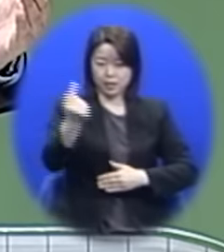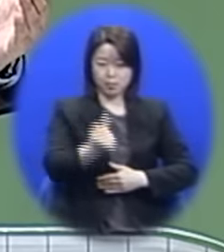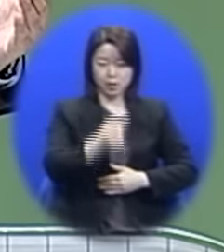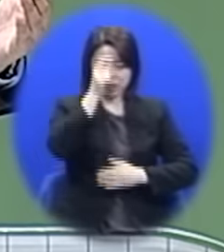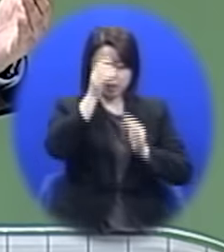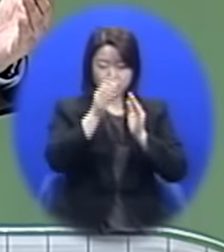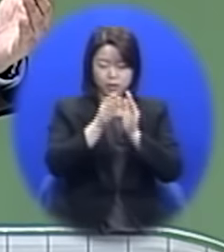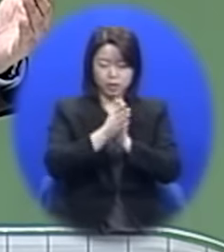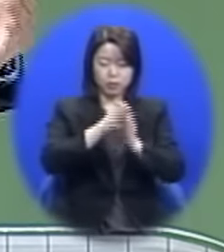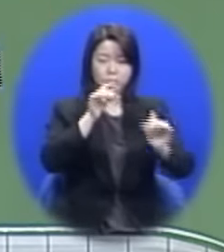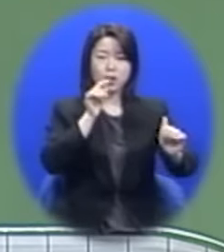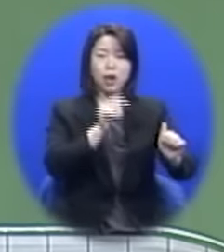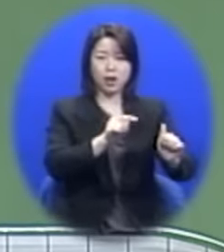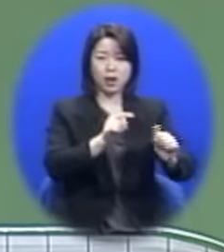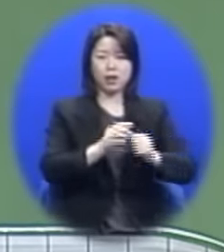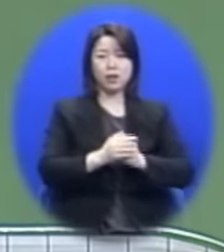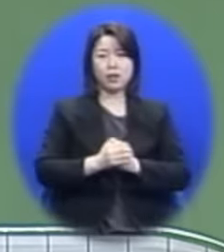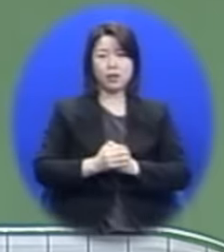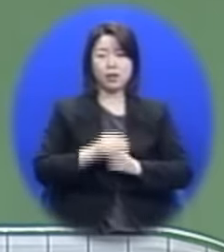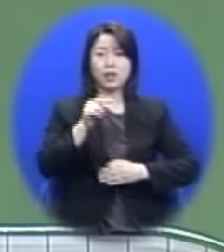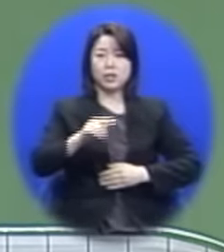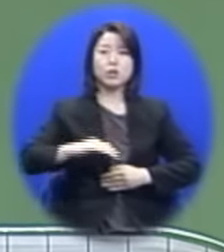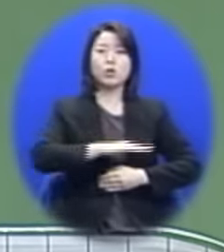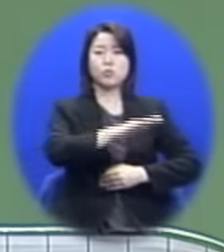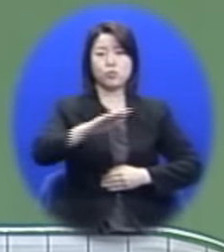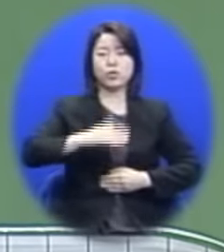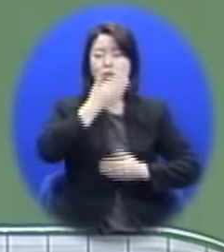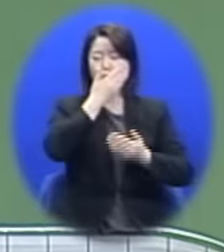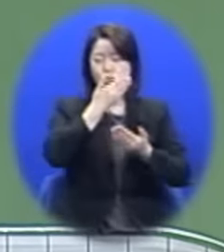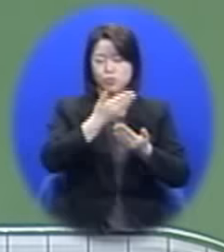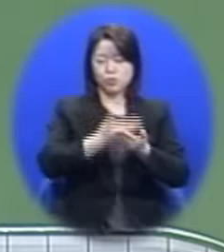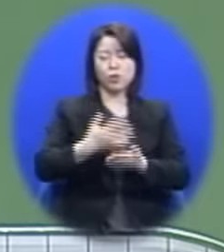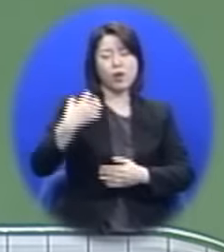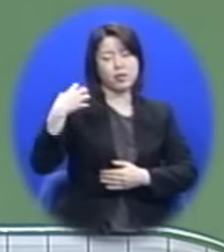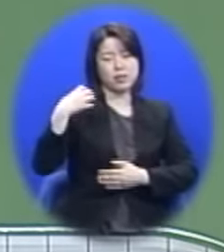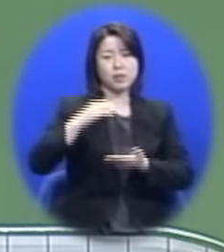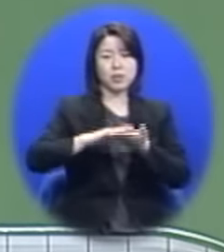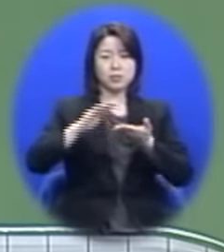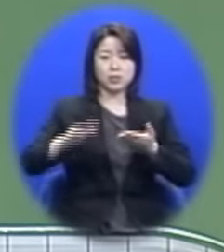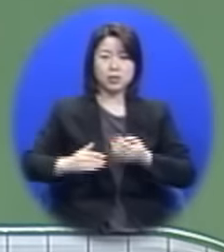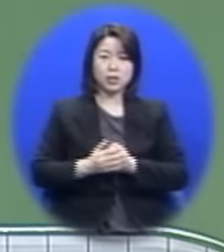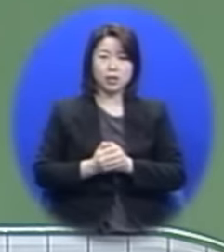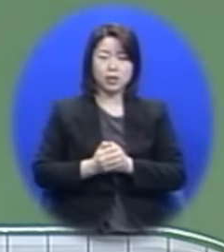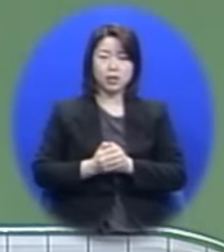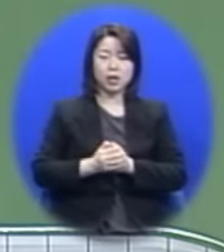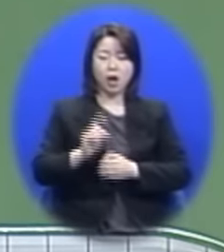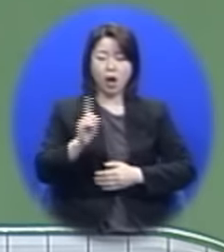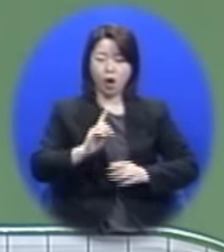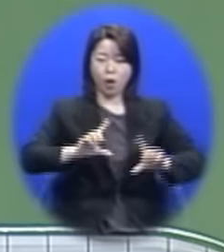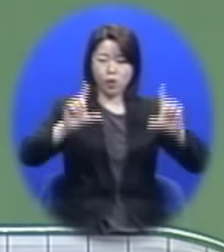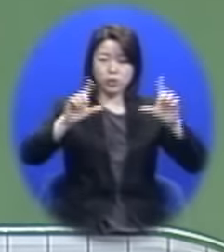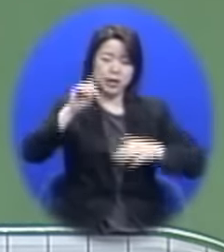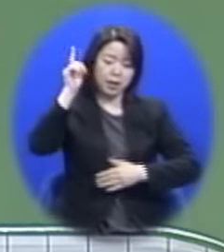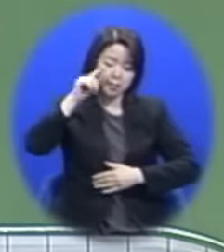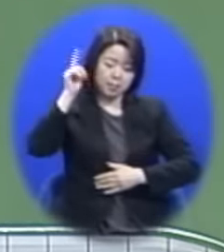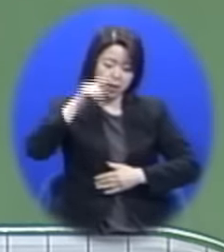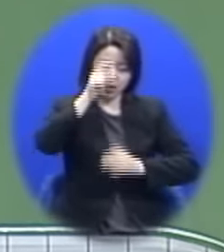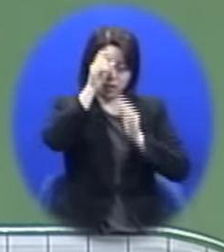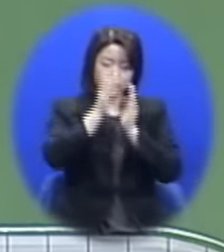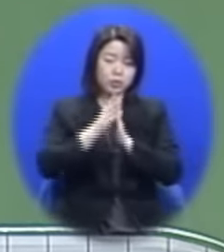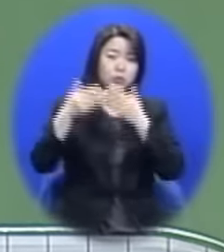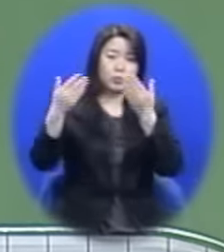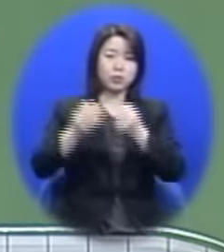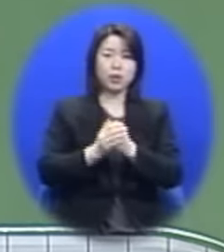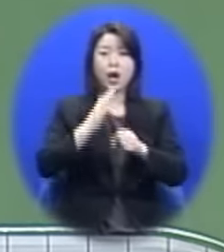기도하라. 이건 우리의 중요한 사명입니다. 제가 어느 날 매일 그렇게 기도하지요. 하나님의